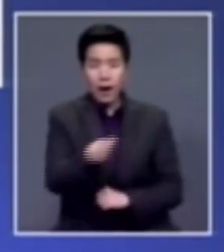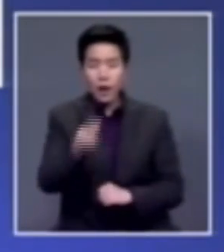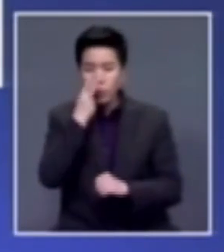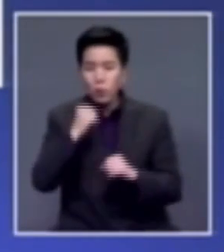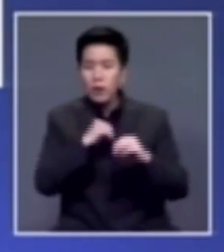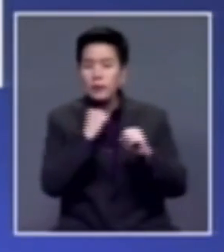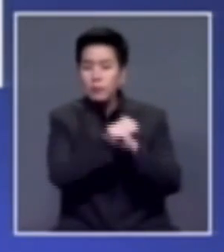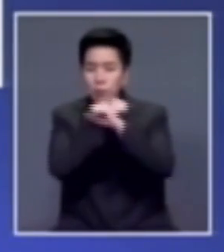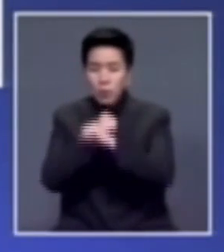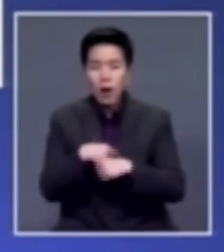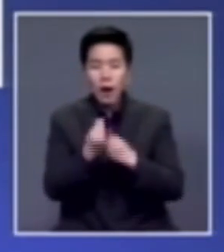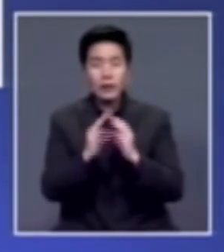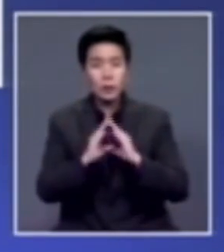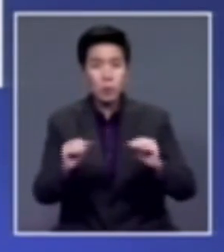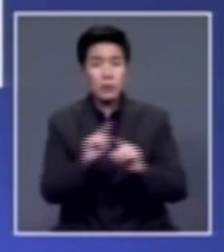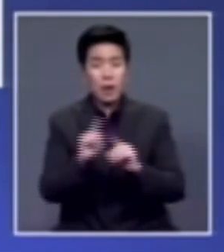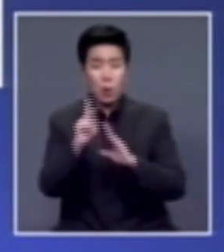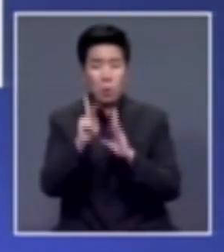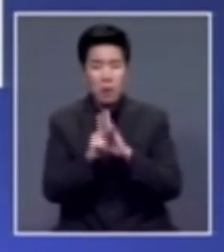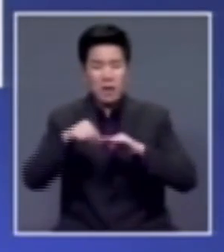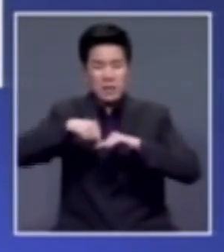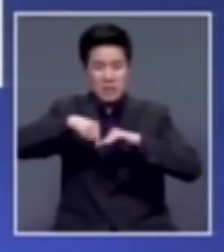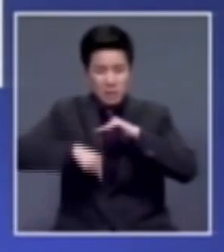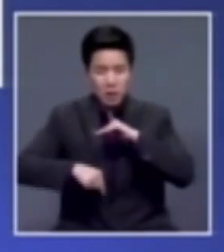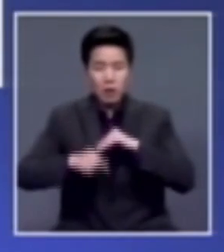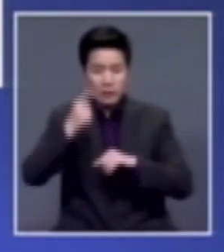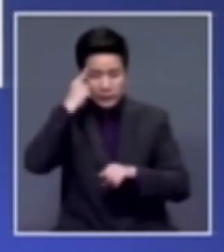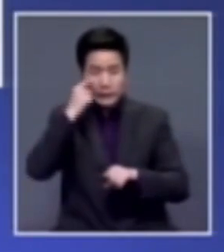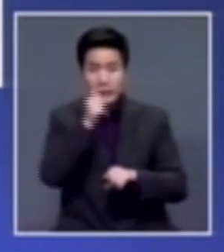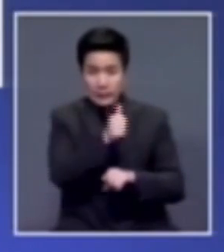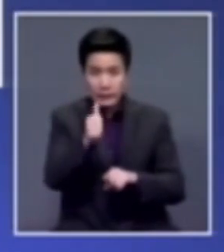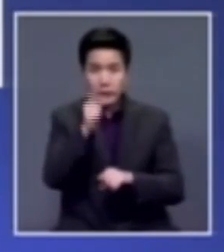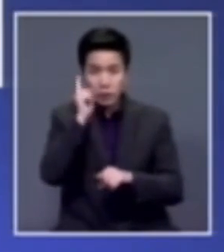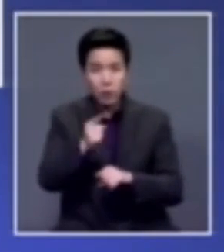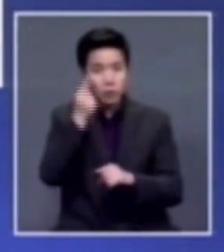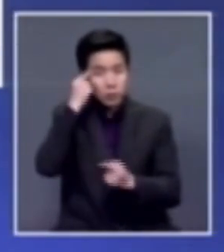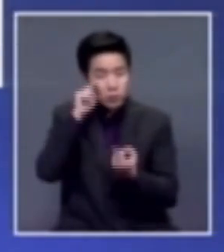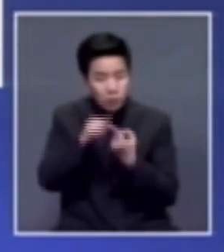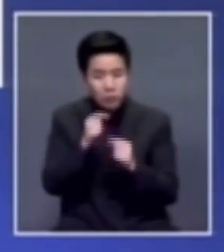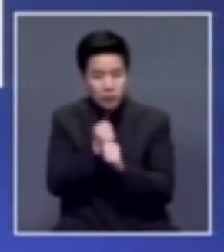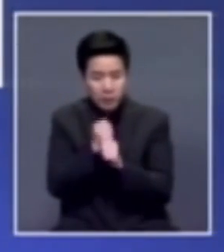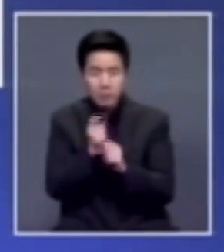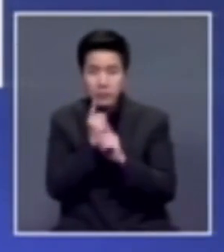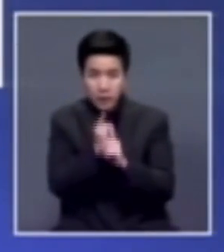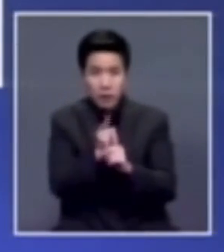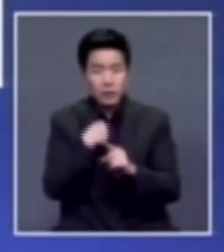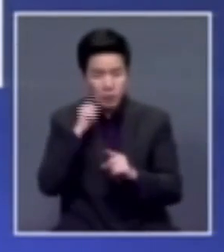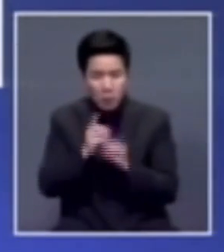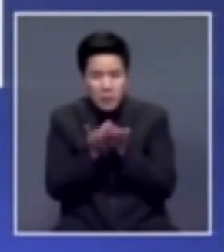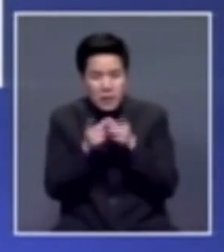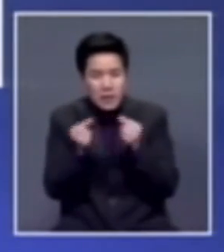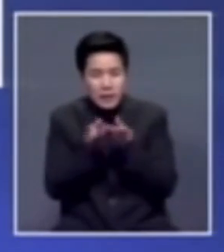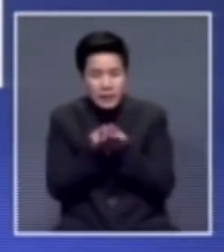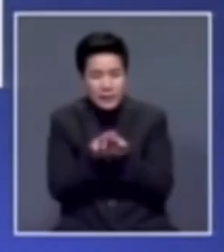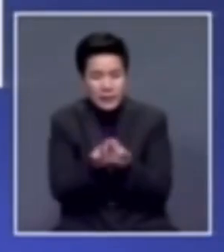บแต่กฎหมายนั้นมีความลึกซึ้งใช้ให้ดีก็ดีใช้ไม่ดีหรือหาช่องโหว่ในการบัตรต่างๆก็ไม่ดีเป็นเรื่องละเอียดอ่อน